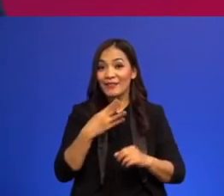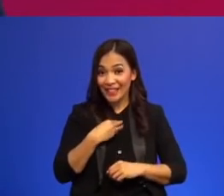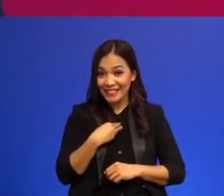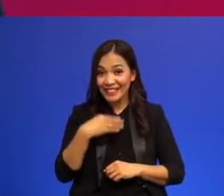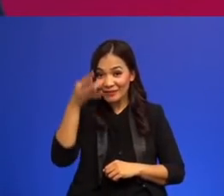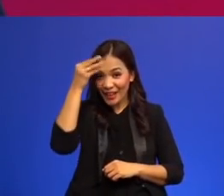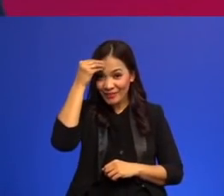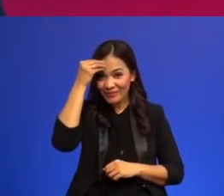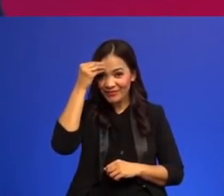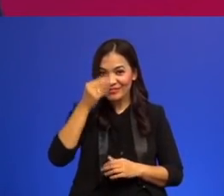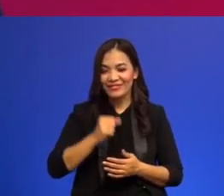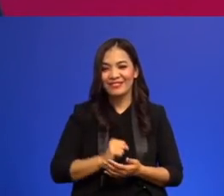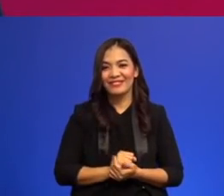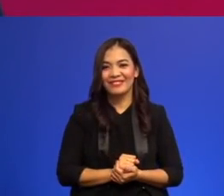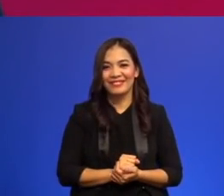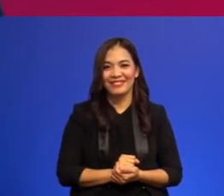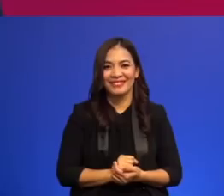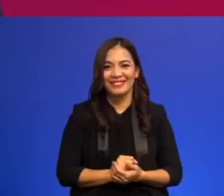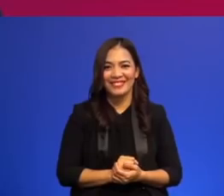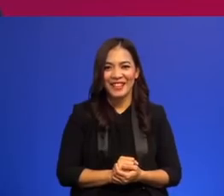Maksudnya tahu kan?